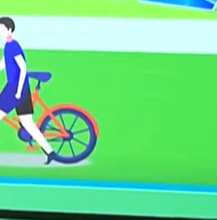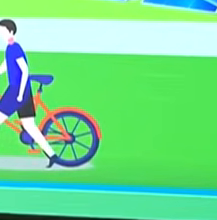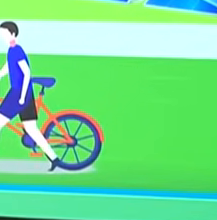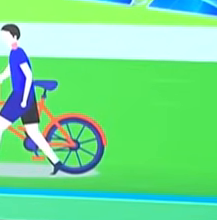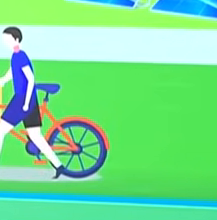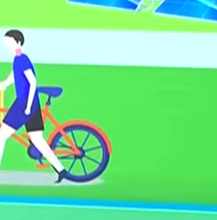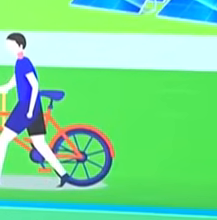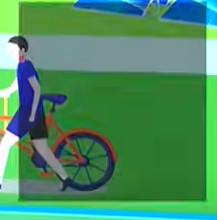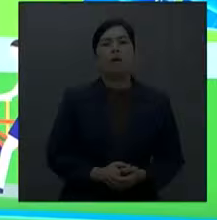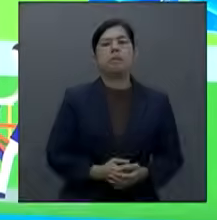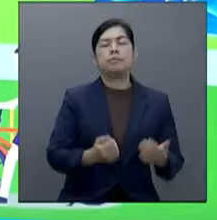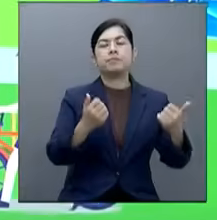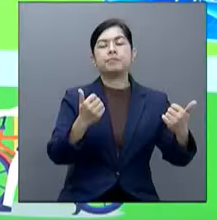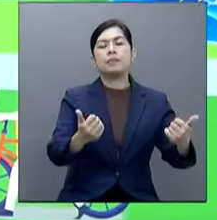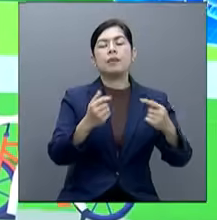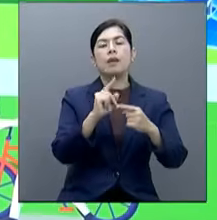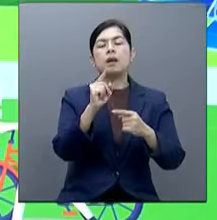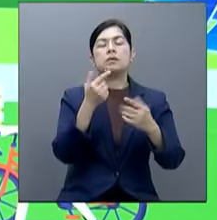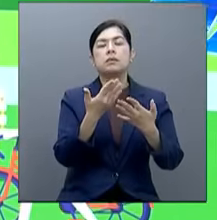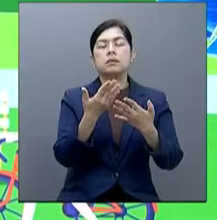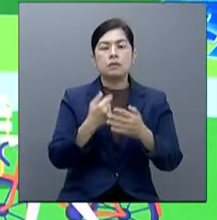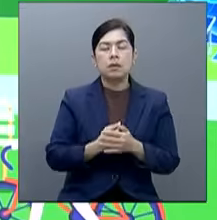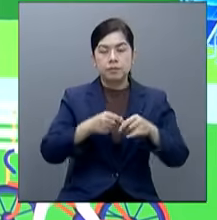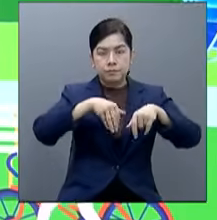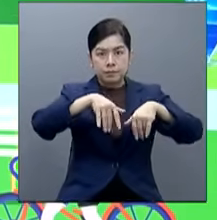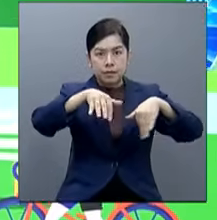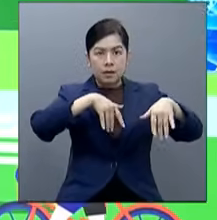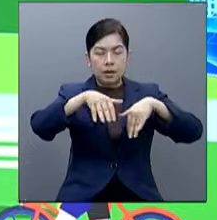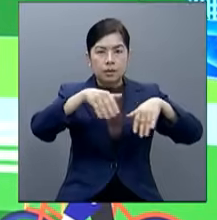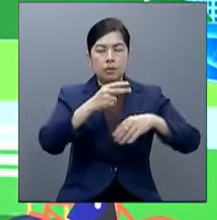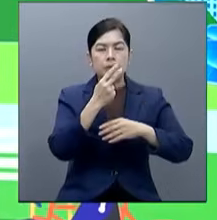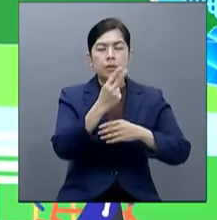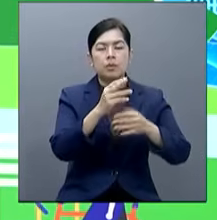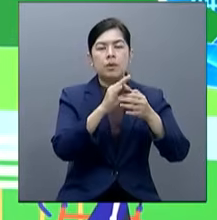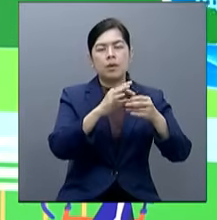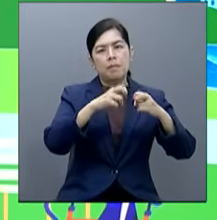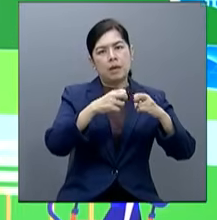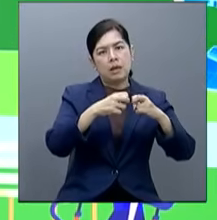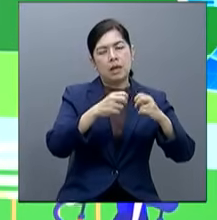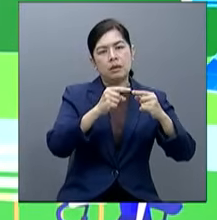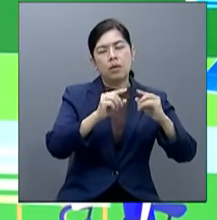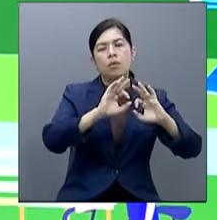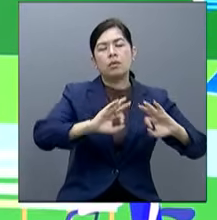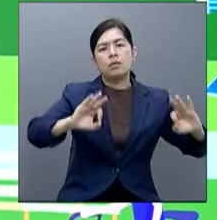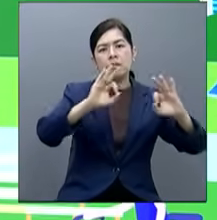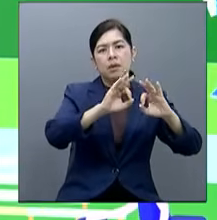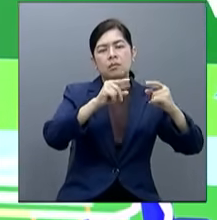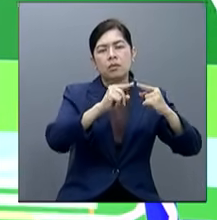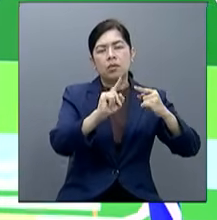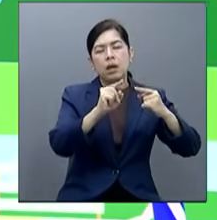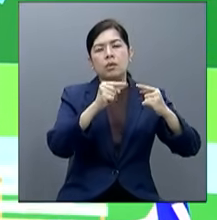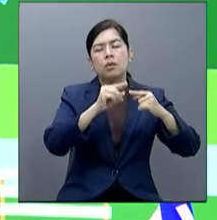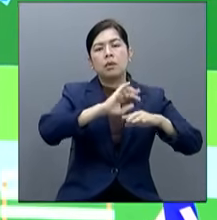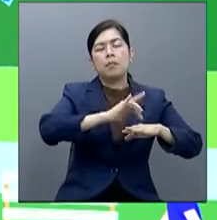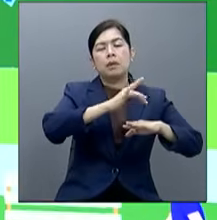นครฮิวใจกับพรีนในช่วงนี้ยังชวนคุณผู้ชมค่ะติดตามสถานการณ์เร่งด่วนนะคะกับเรื่องของภัยธรรมชาติน้ำท่วมน้ำหลาก